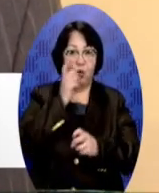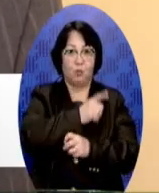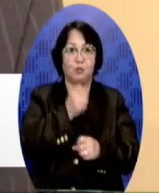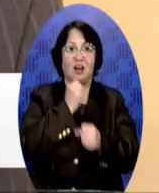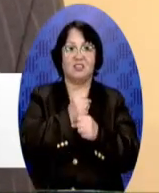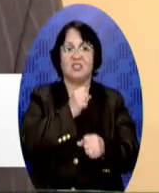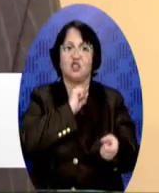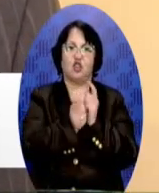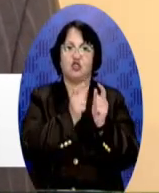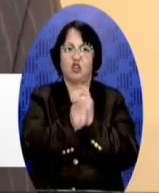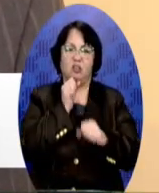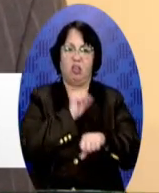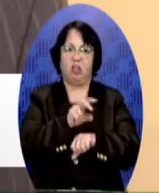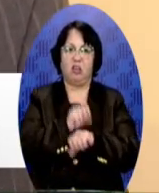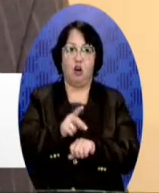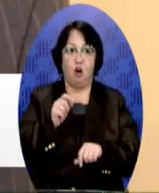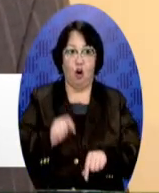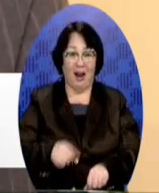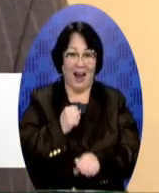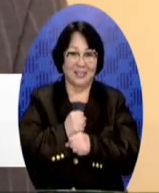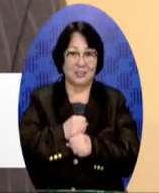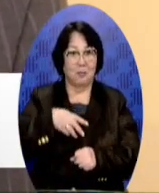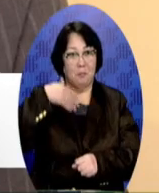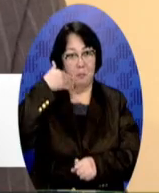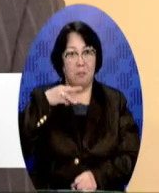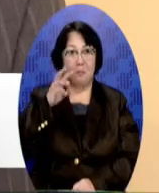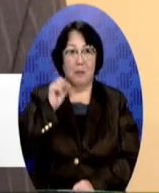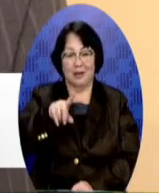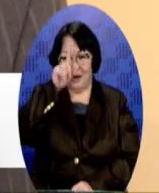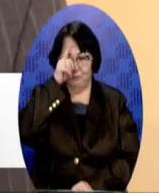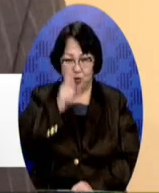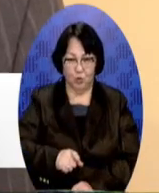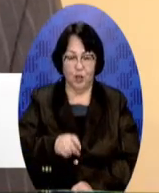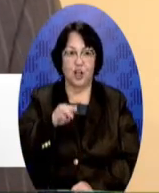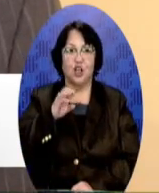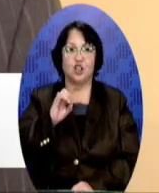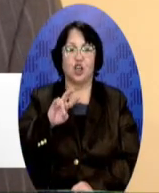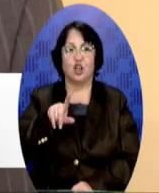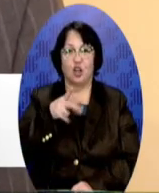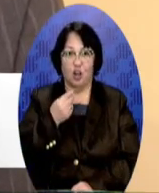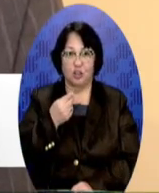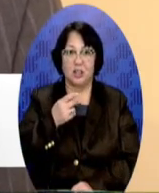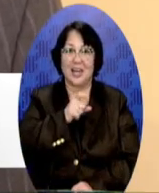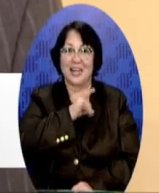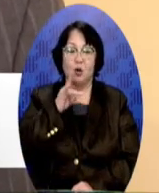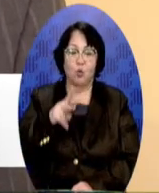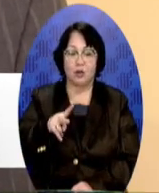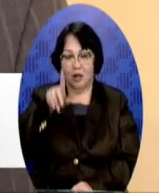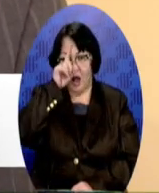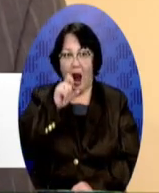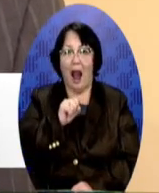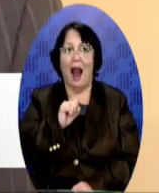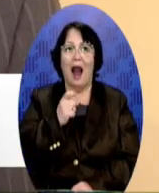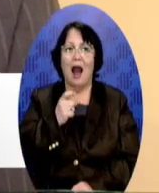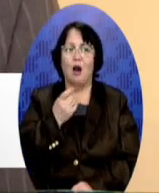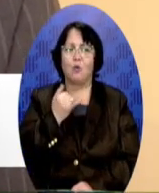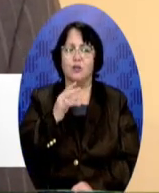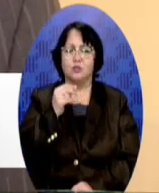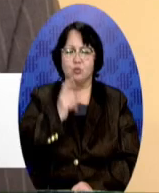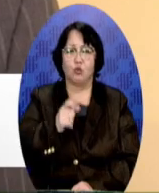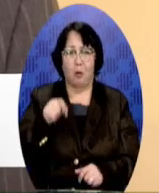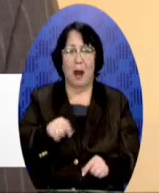нэг өнөөдөр байсан мал юмш маргаас байхгүй гэсэн. Технологич нь байхгүй болчих. Эрүүл хуч нь байхгүй болчих шээд.